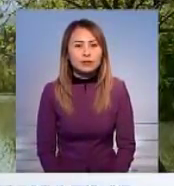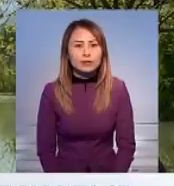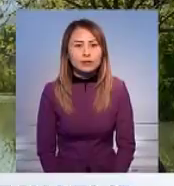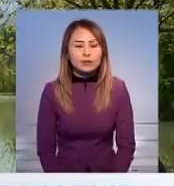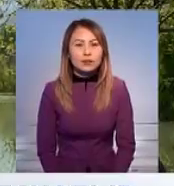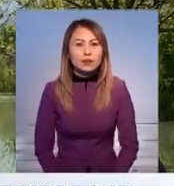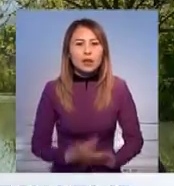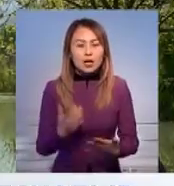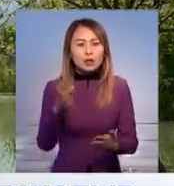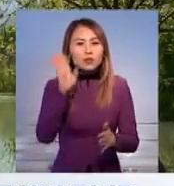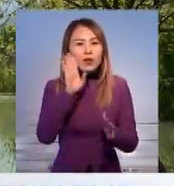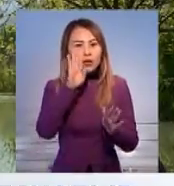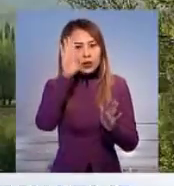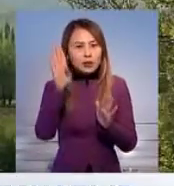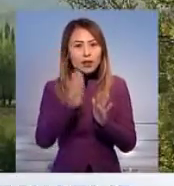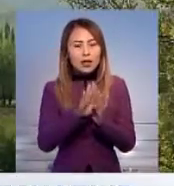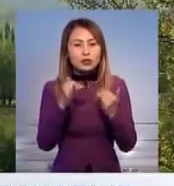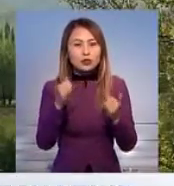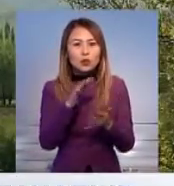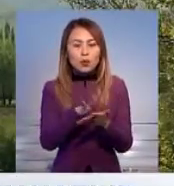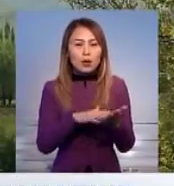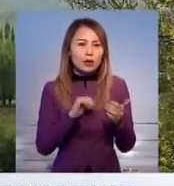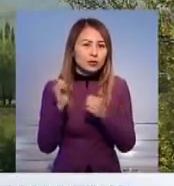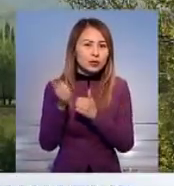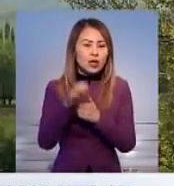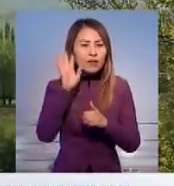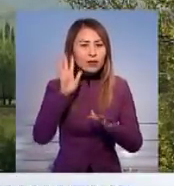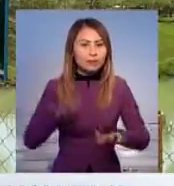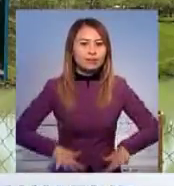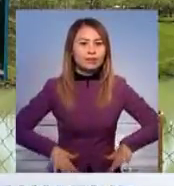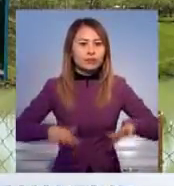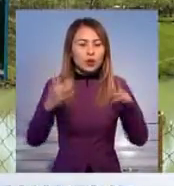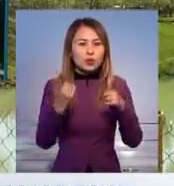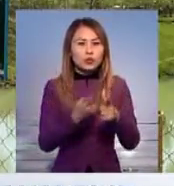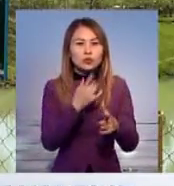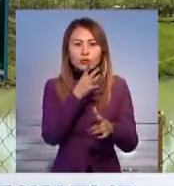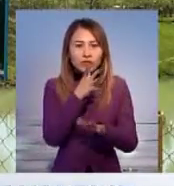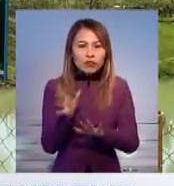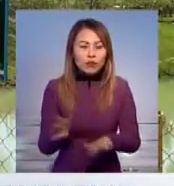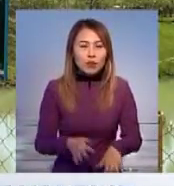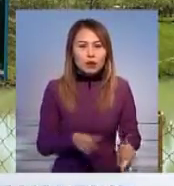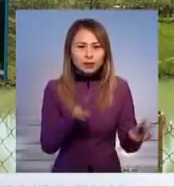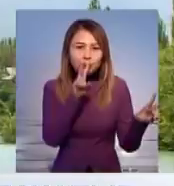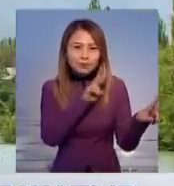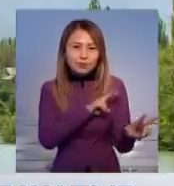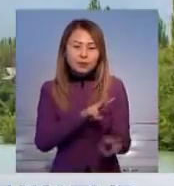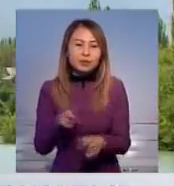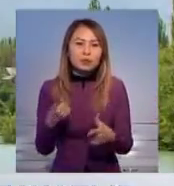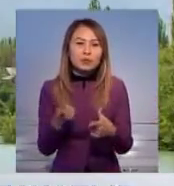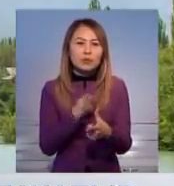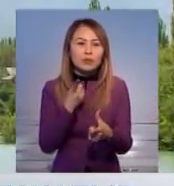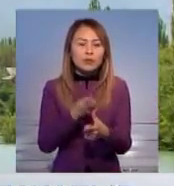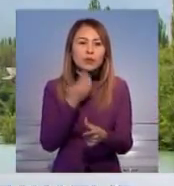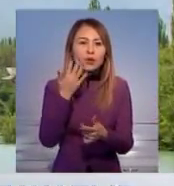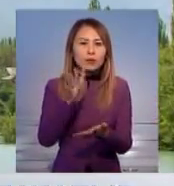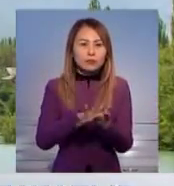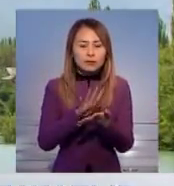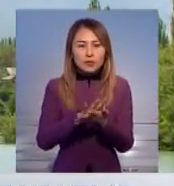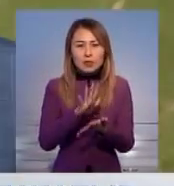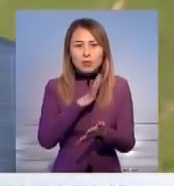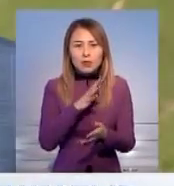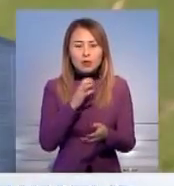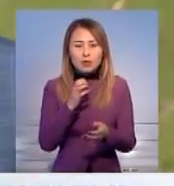Мына су қоймасы ширек ғасырдан кейін алғаш рет суға толтырылып отыр. Ұзақ уақыт бойы қараусыз қалғандықтан табаны қоқыс пен лайға толып